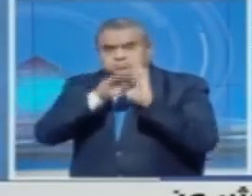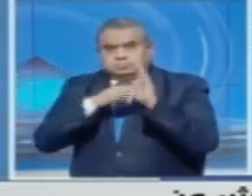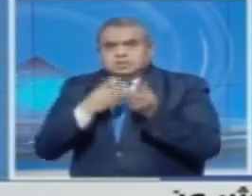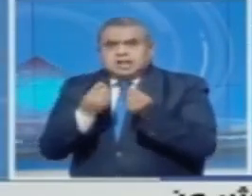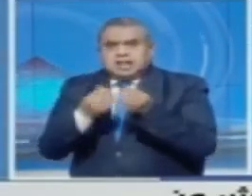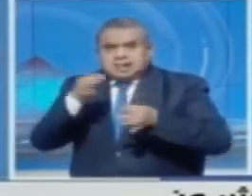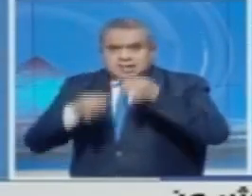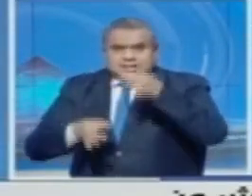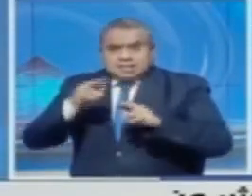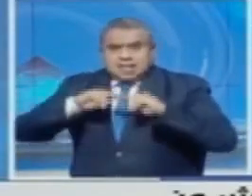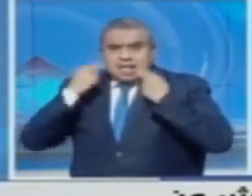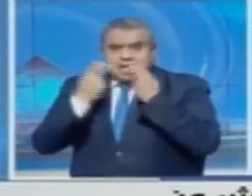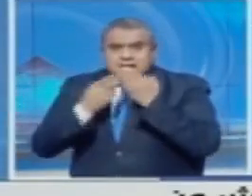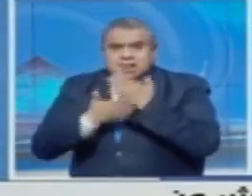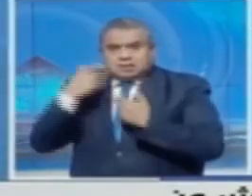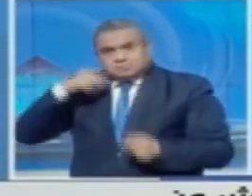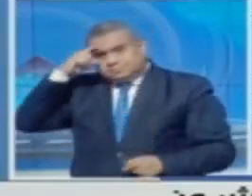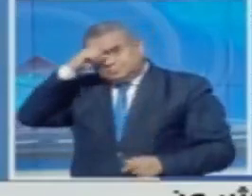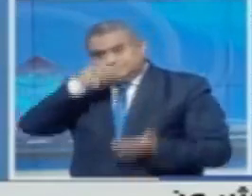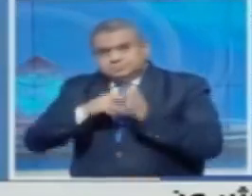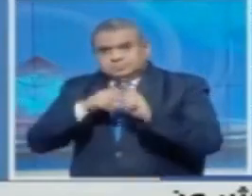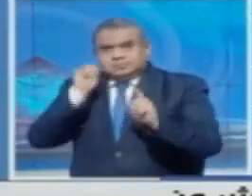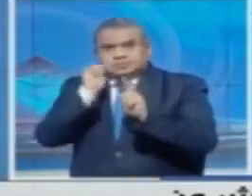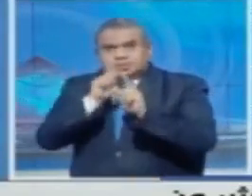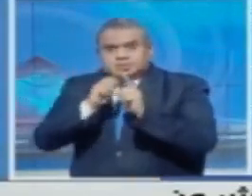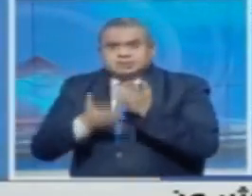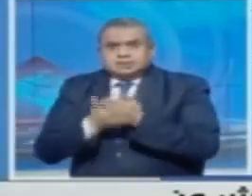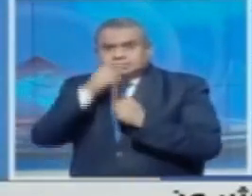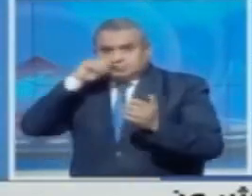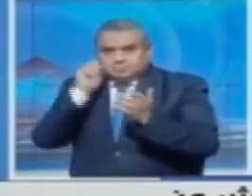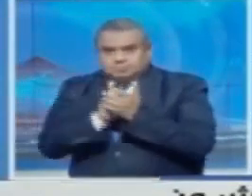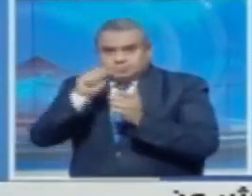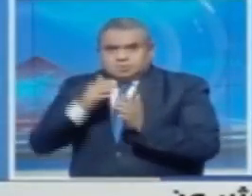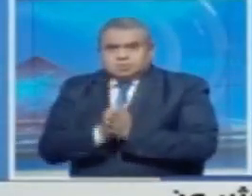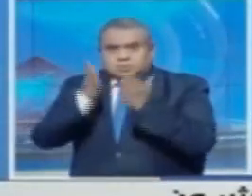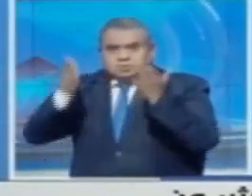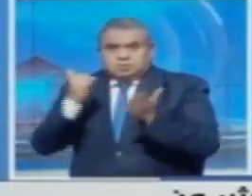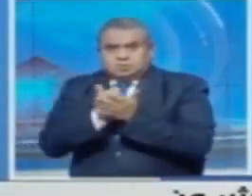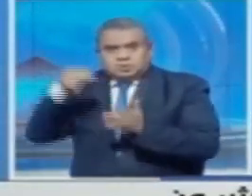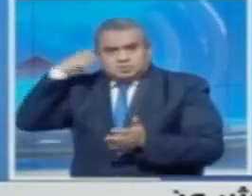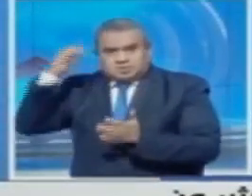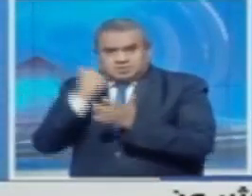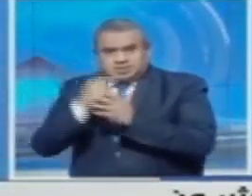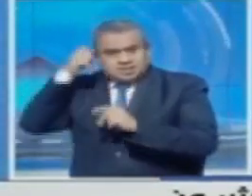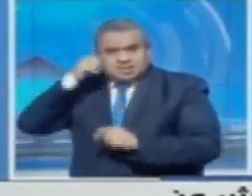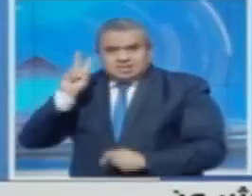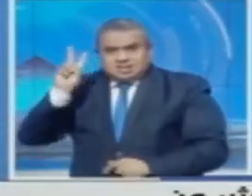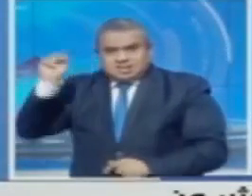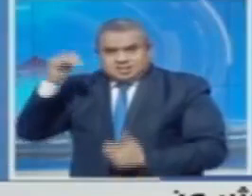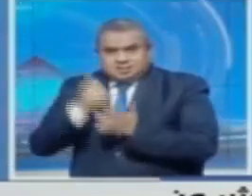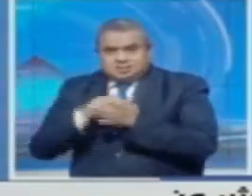النظام المالي العالمي يعاني أزمة تتطلب إصلاحات جديدة. وأوضح غوتيريش أن الهندسة المالية